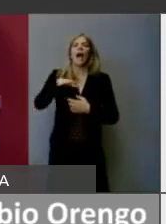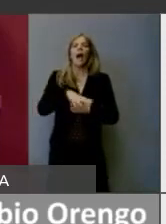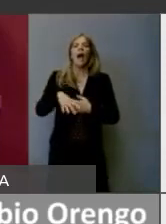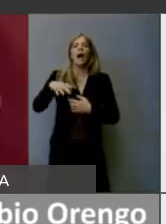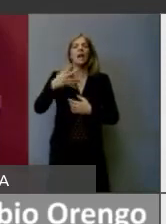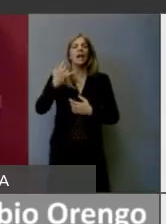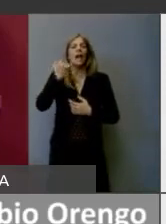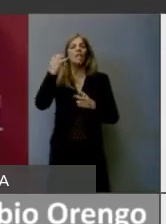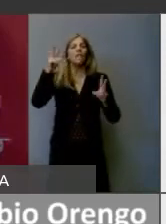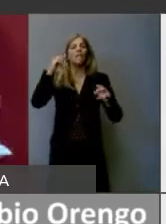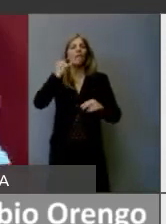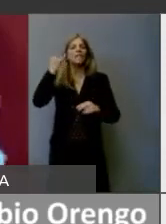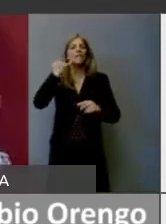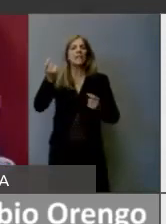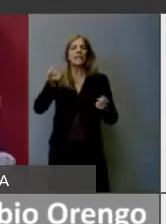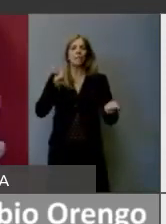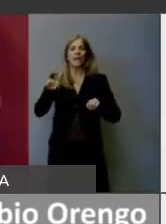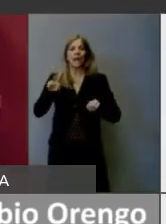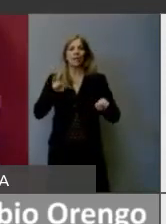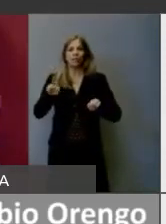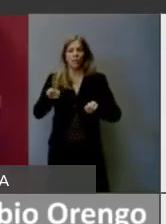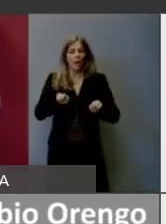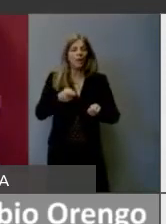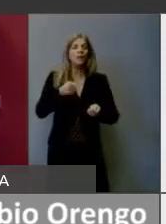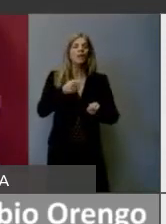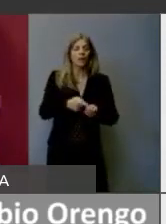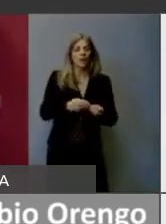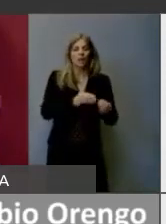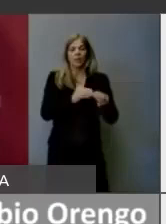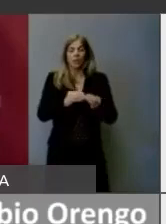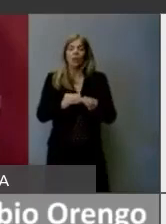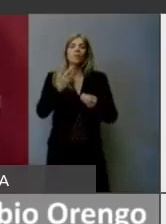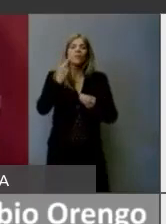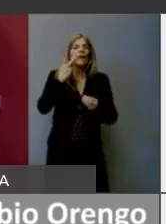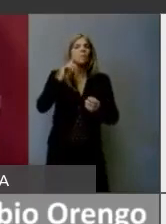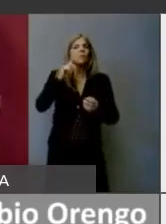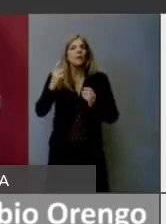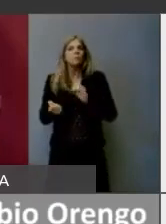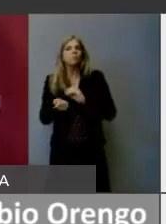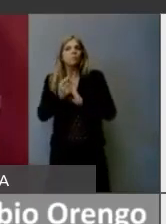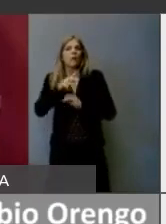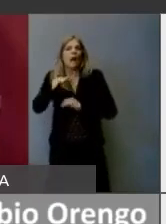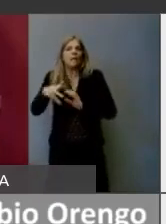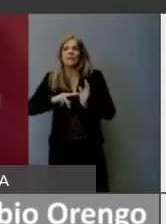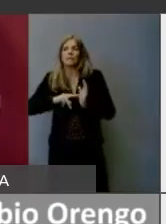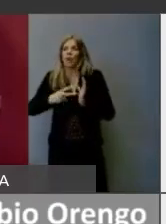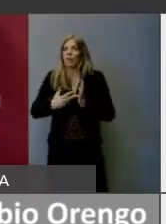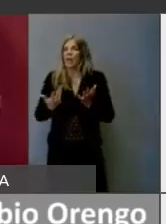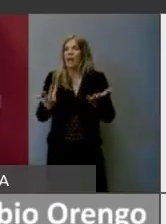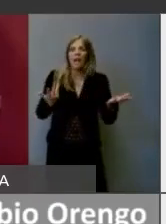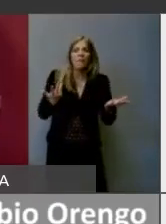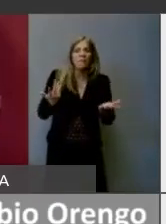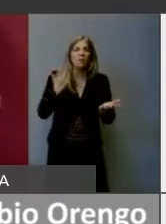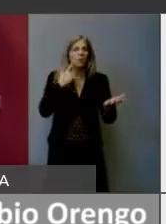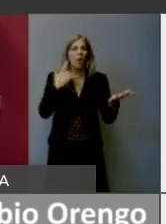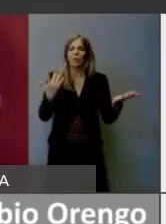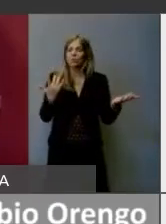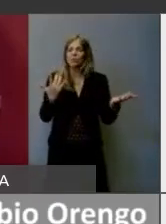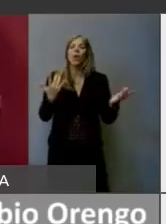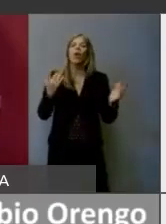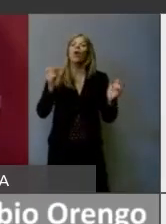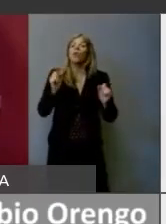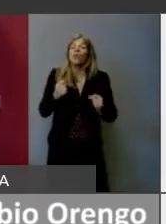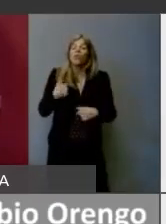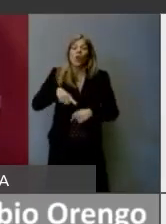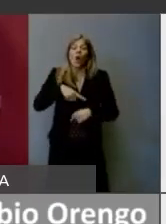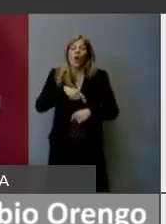management, verificherò anche con loro se per caso sono sorti altri problemi, però posso dire che come comune abbiamo